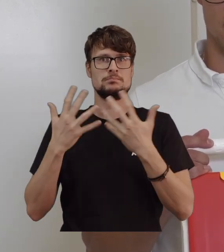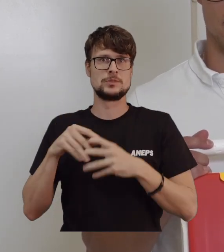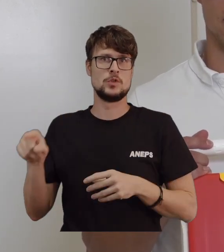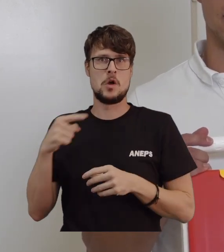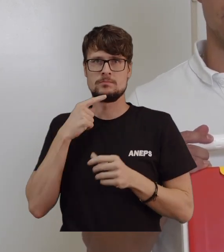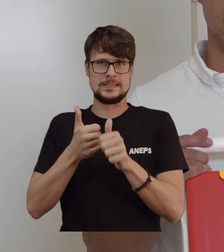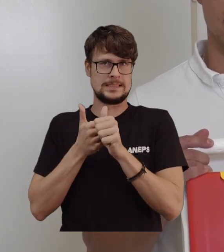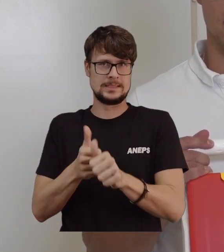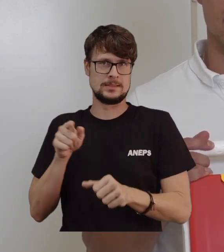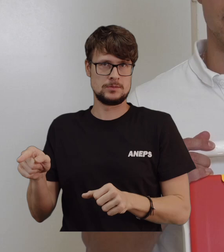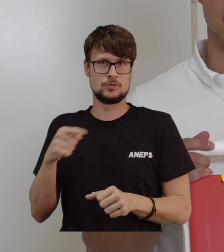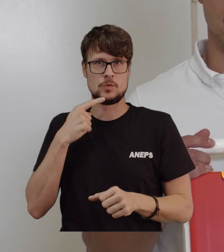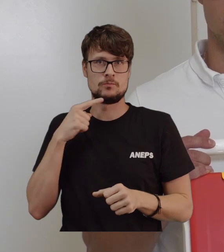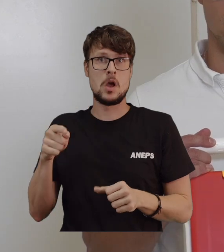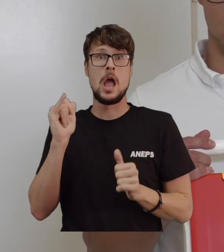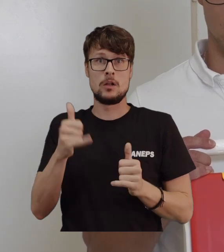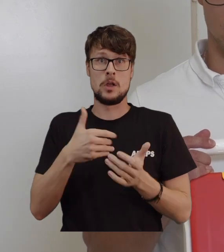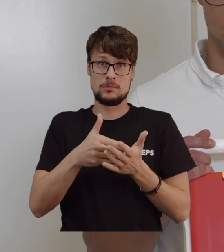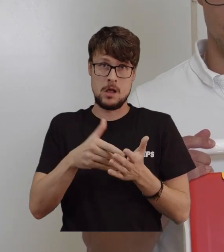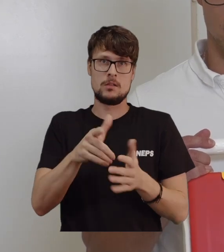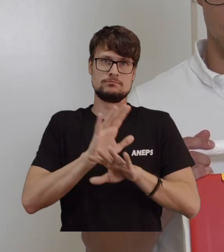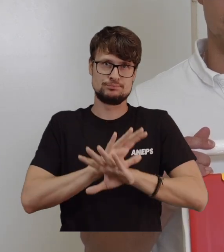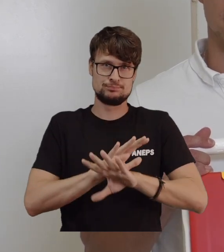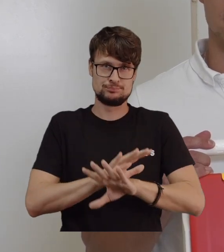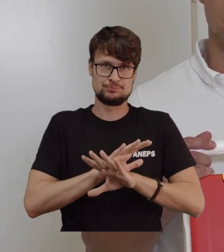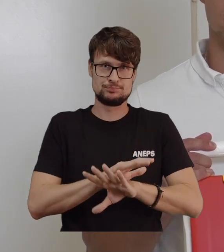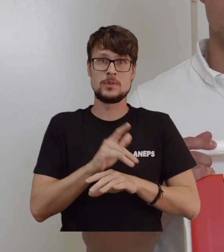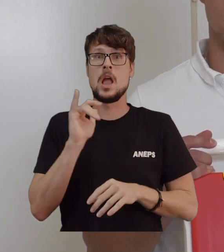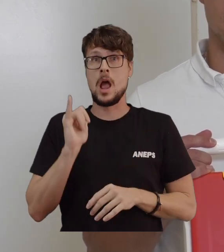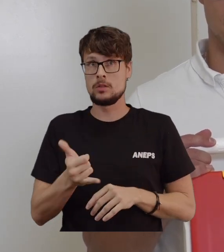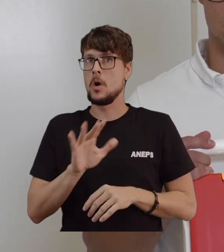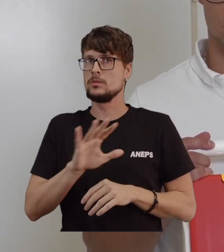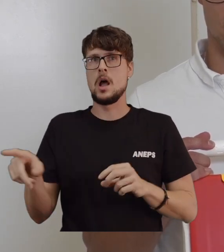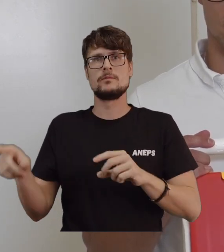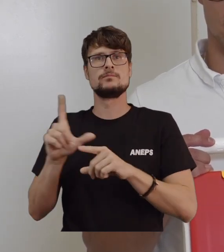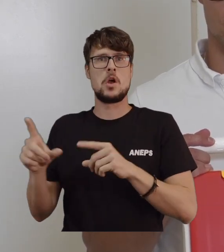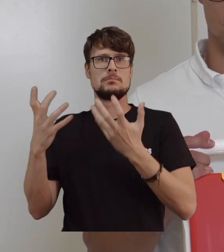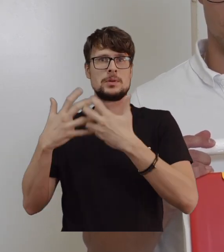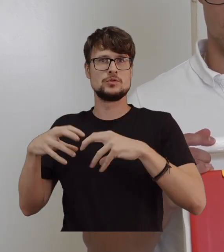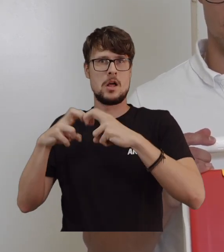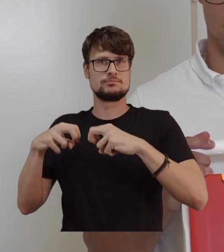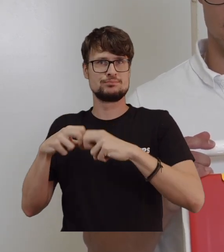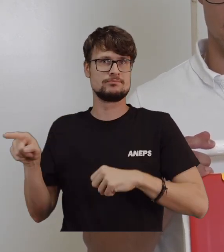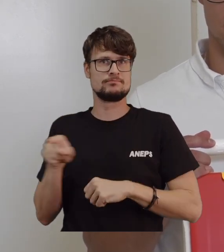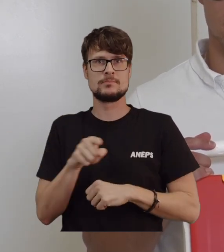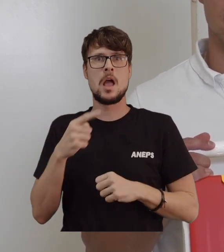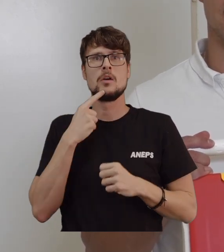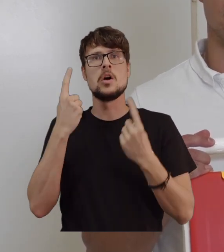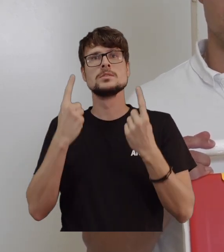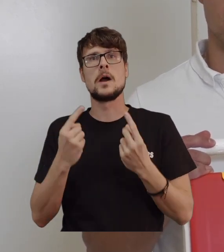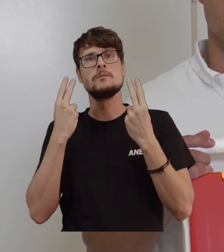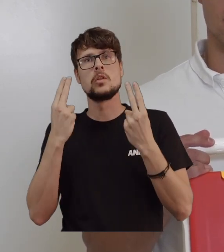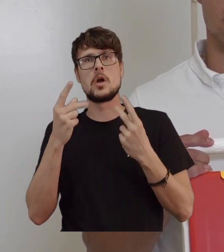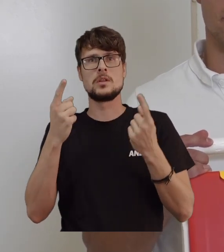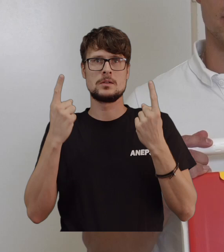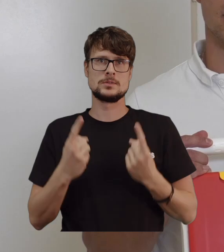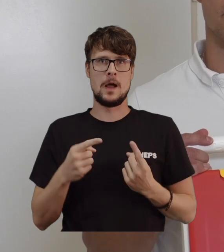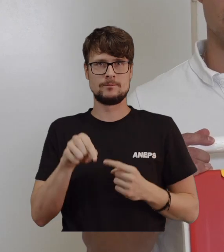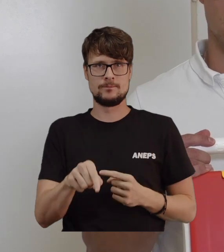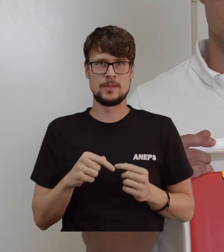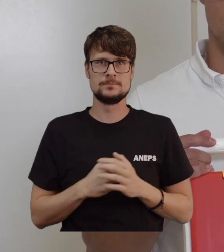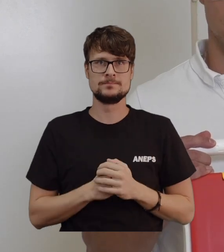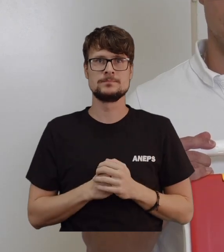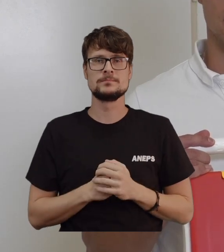sa pacienta ani my, ani nikto iný. Prístroj vtedy analyzuje činnosť srdca a rozhodne sa, či